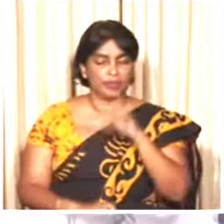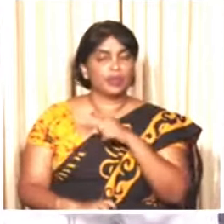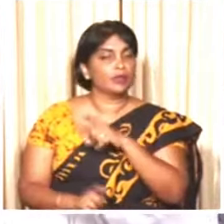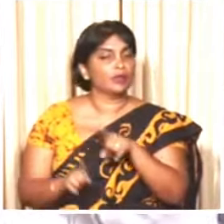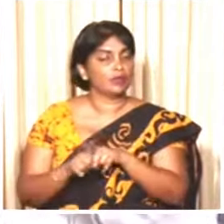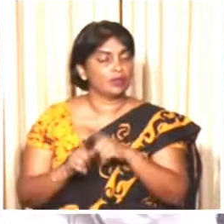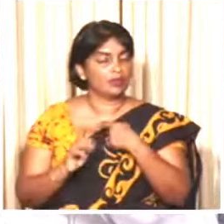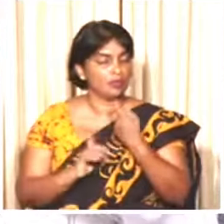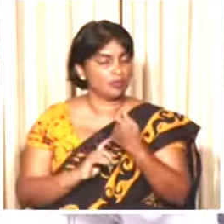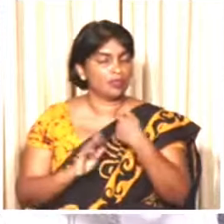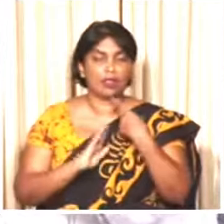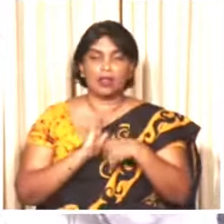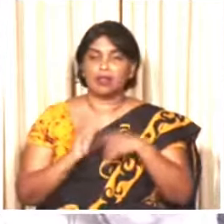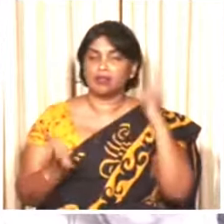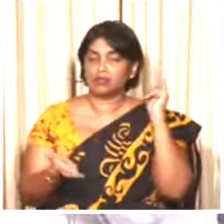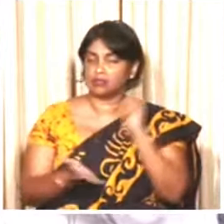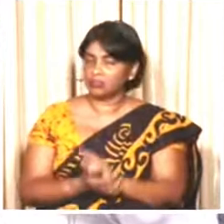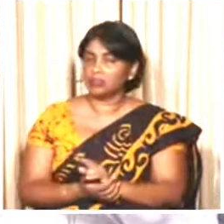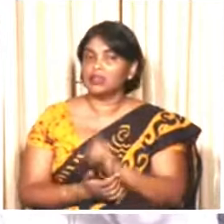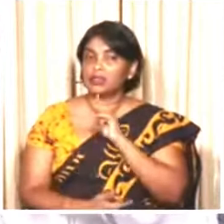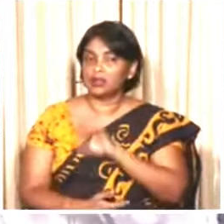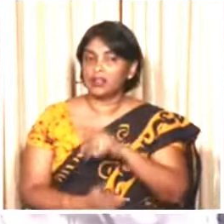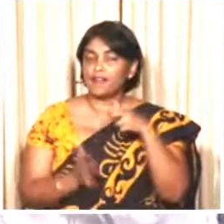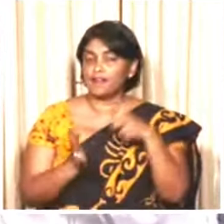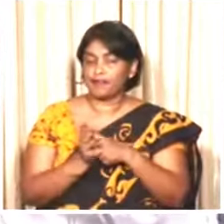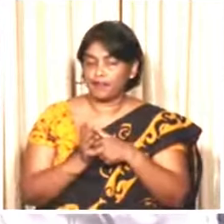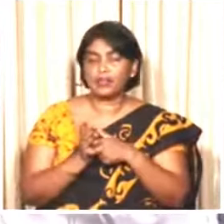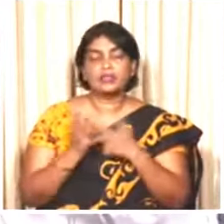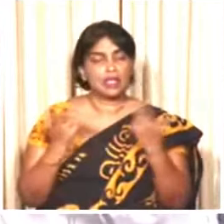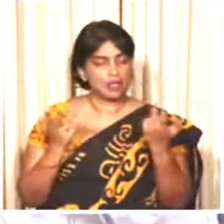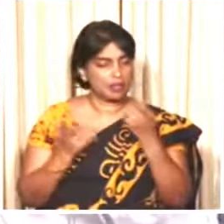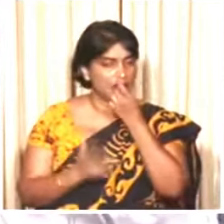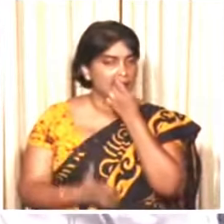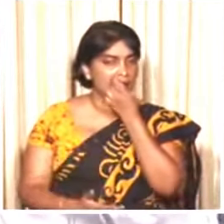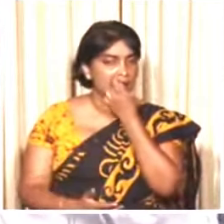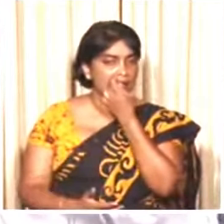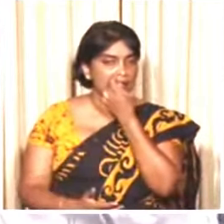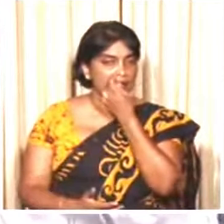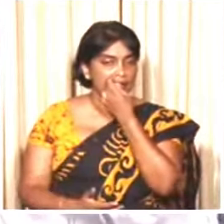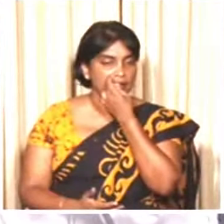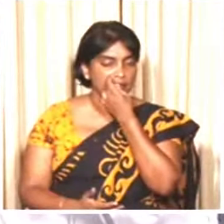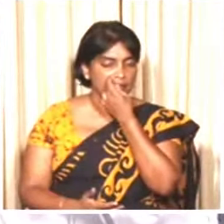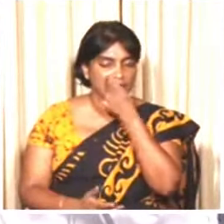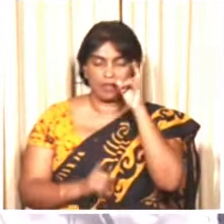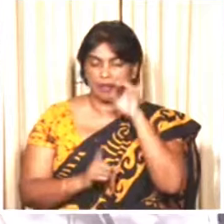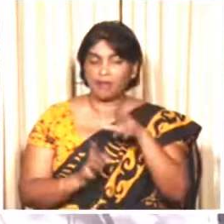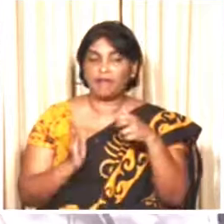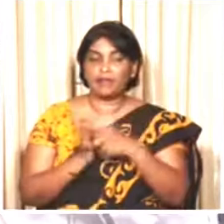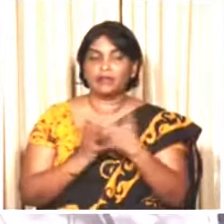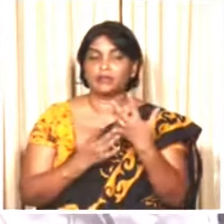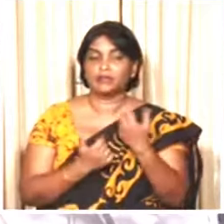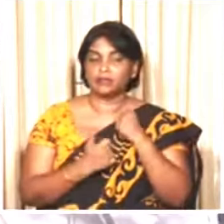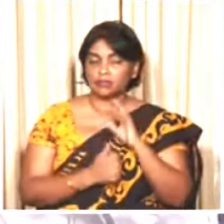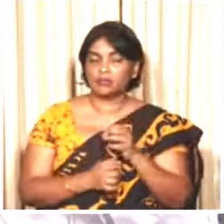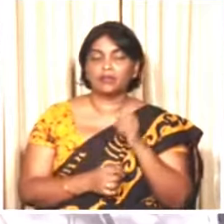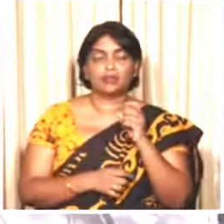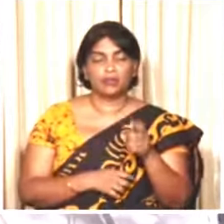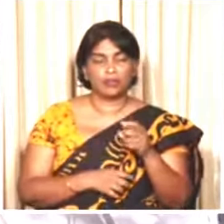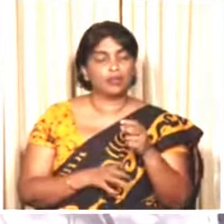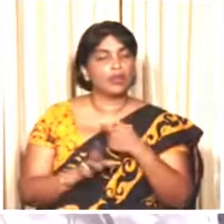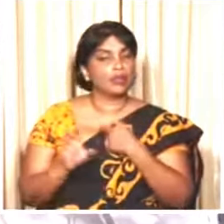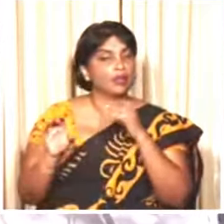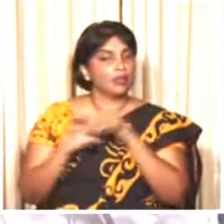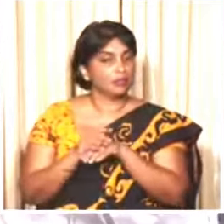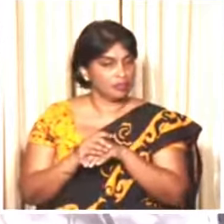මුදලක් ගෙවලා ලංකාවට එනකොට එහෙම වීසා එකක් නැහැ. නමුත් ඒ මනුස්සයා වීසා එකක් අරගෙන තිබෙනවා. ඒකේ